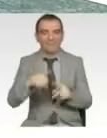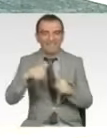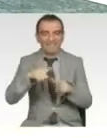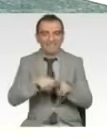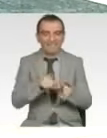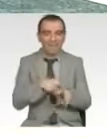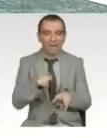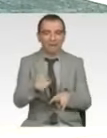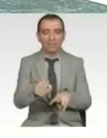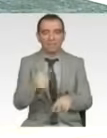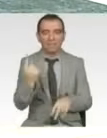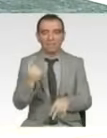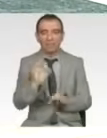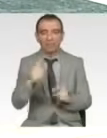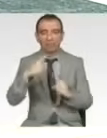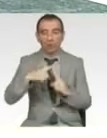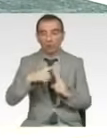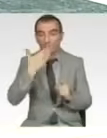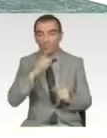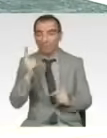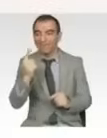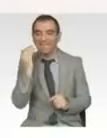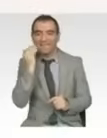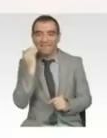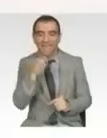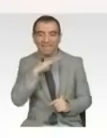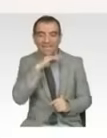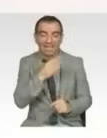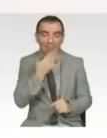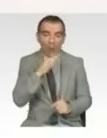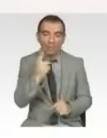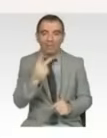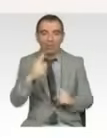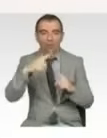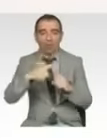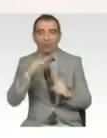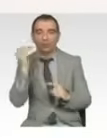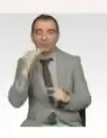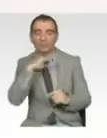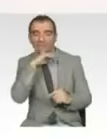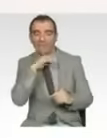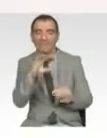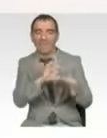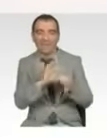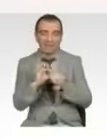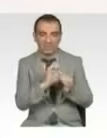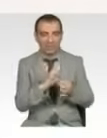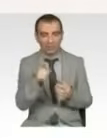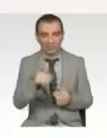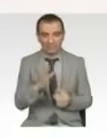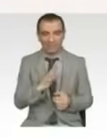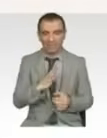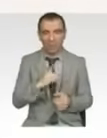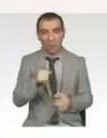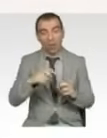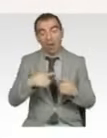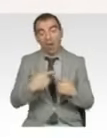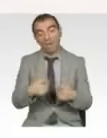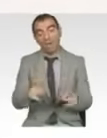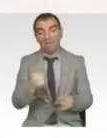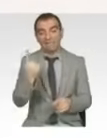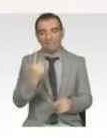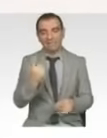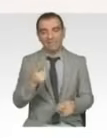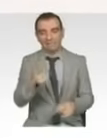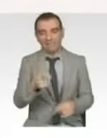hiç birinin torunu yok, birinin dedesi yok. İki dede torun ilişkisi üzerinden hareket ettirdik. Orada da ayrı bir duygusallık